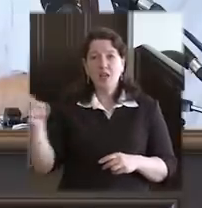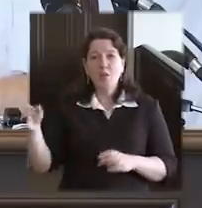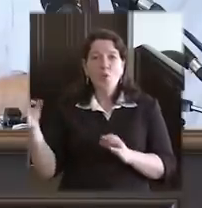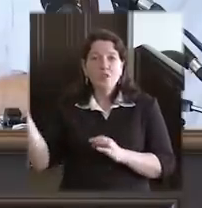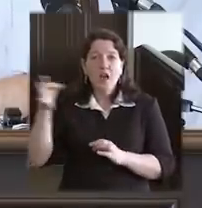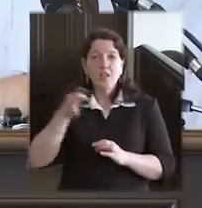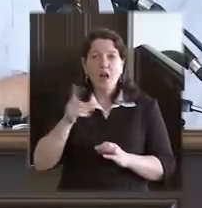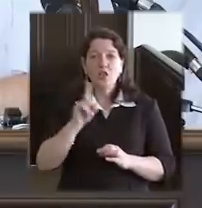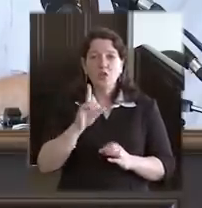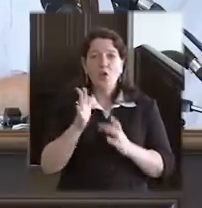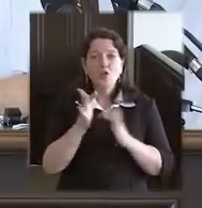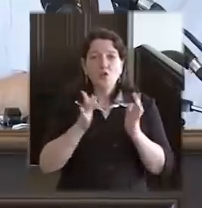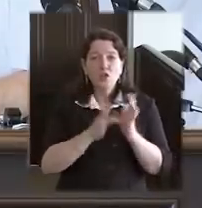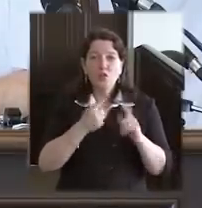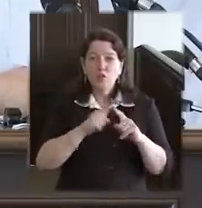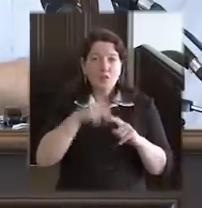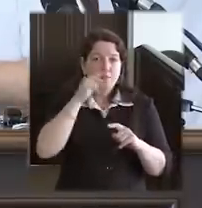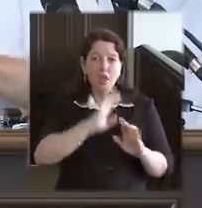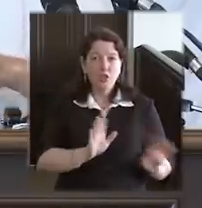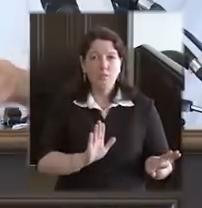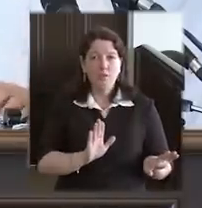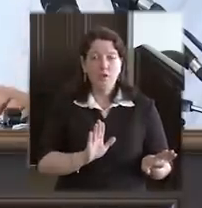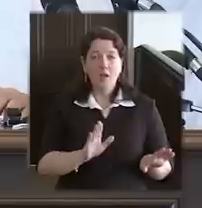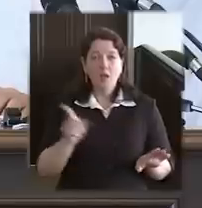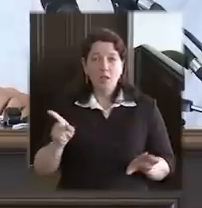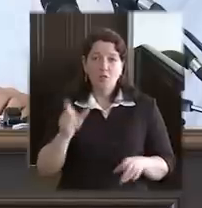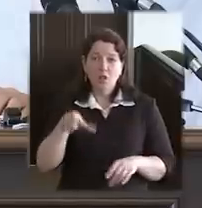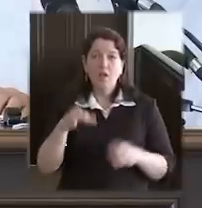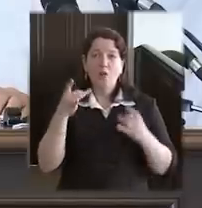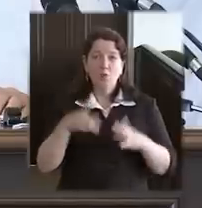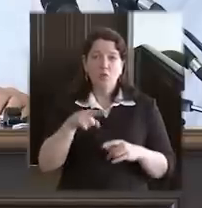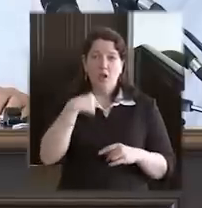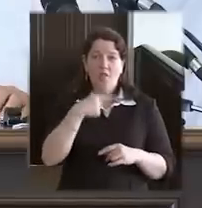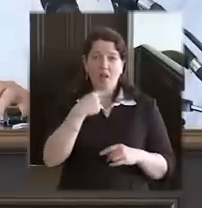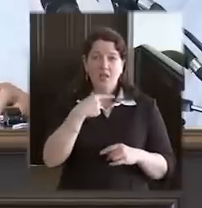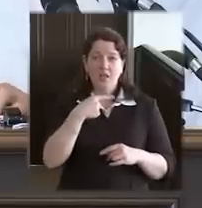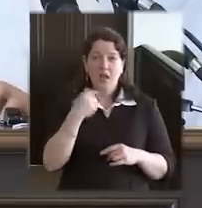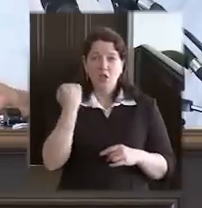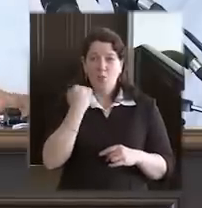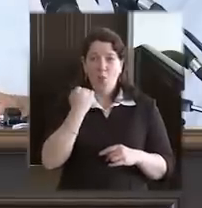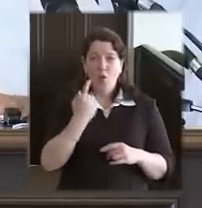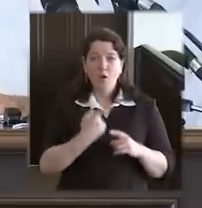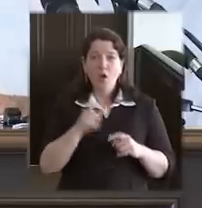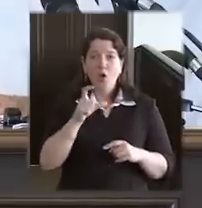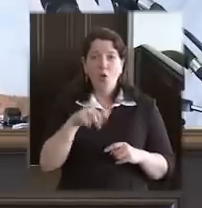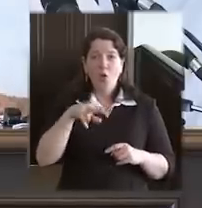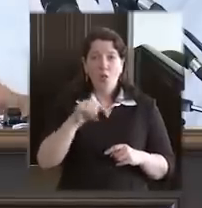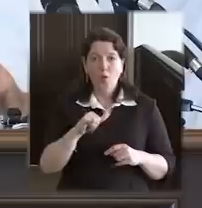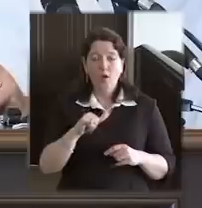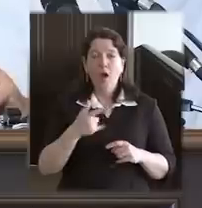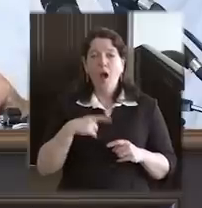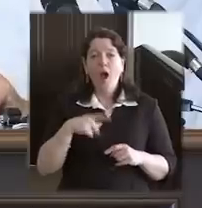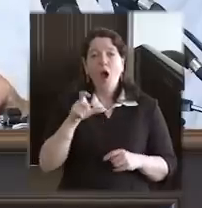сказали, что Иисус Христос – это бяка. И все. И он хулит. А дальше поразительные